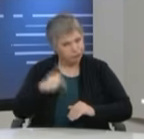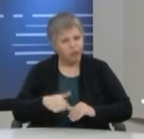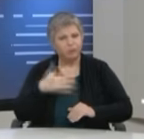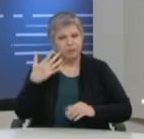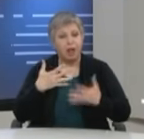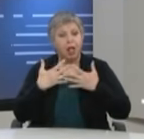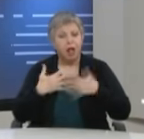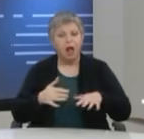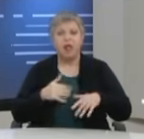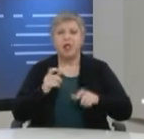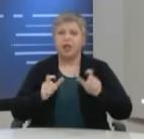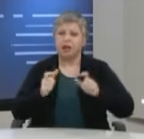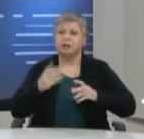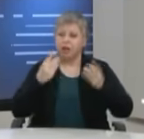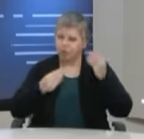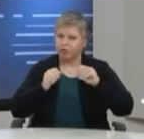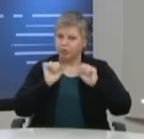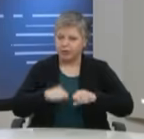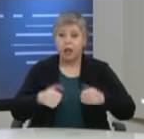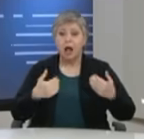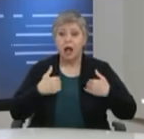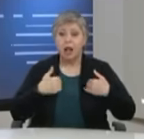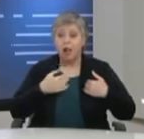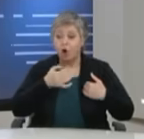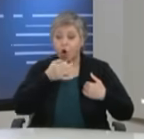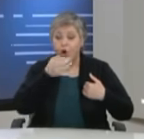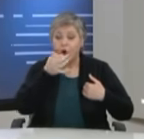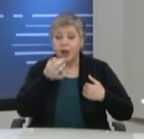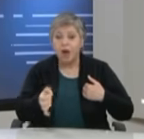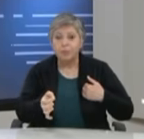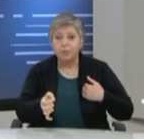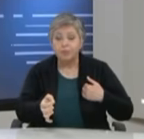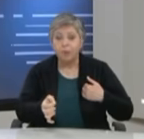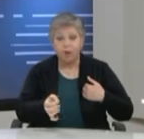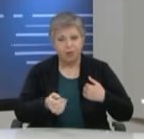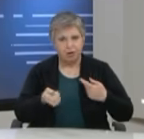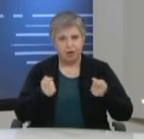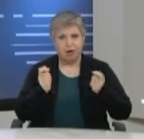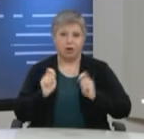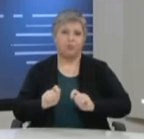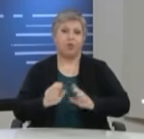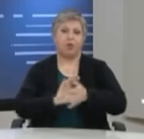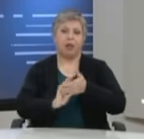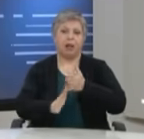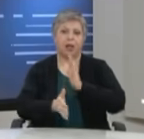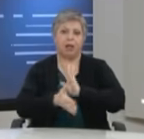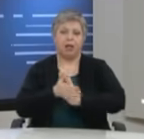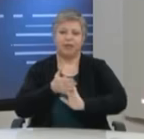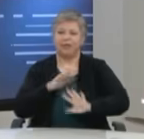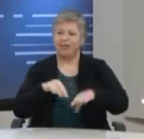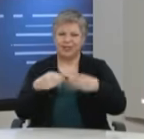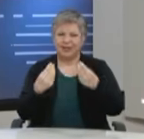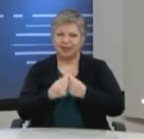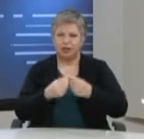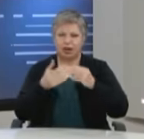αίθουσα. Η κοινωνία όμως έχει μάτια και έχει αντίληψη. Σέβομαι την κρίση της.